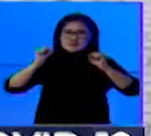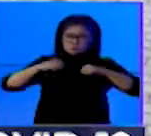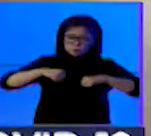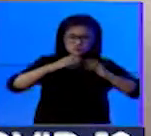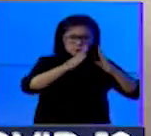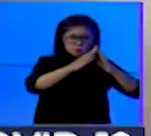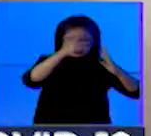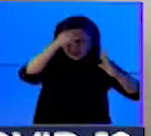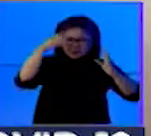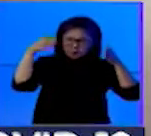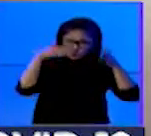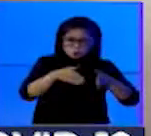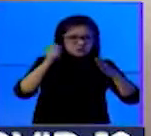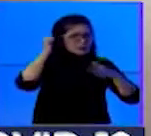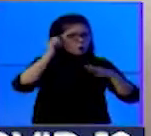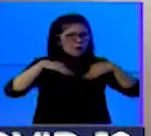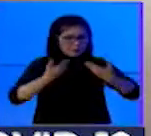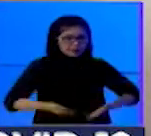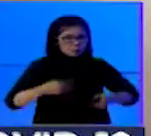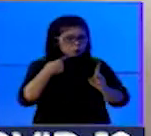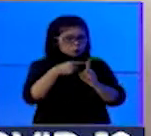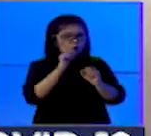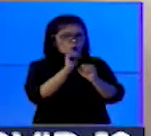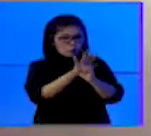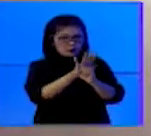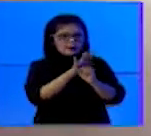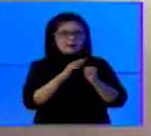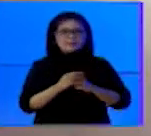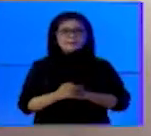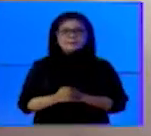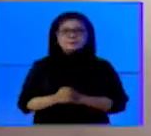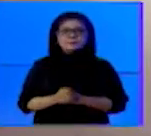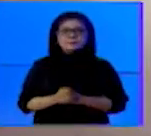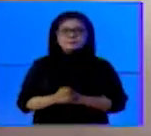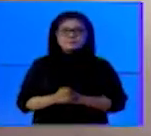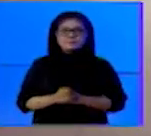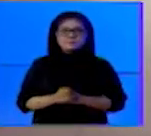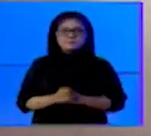hamil positif COVID-19. Dari Surabaya, Jawa Timur, Rahmat Ilyasan, iNews melaporkan.